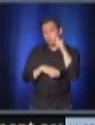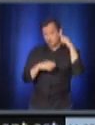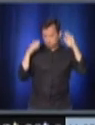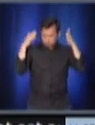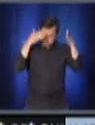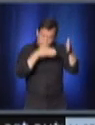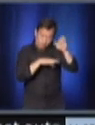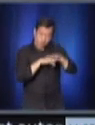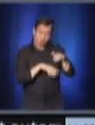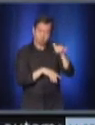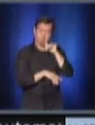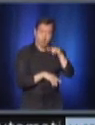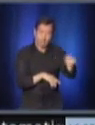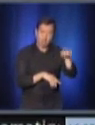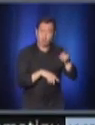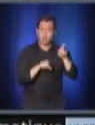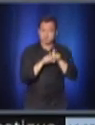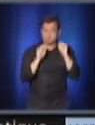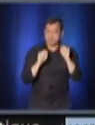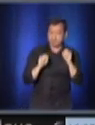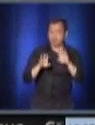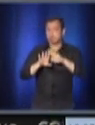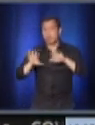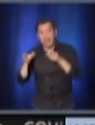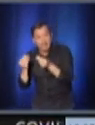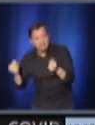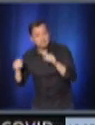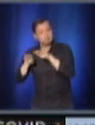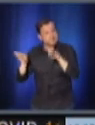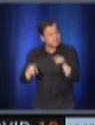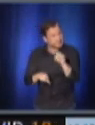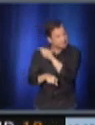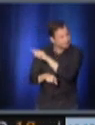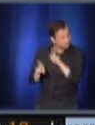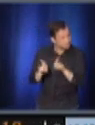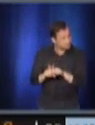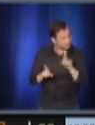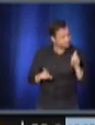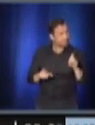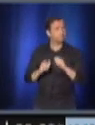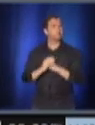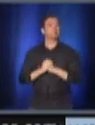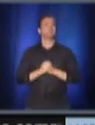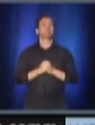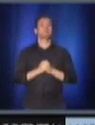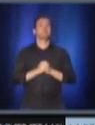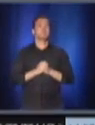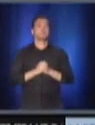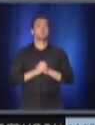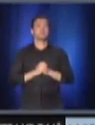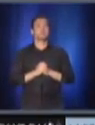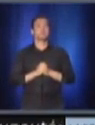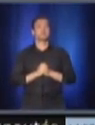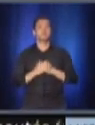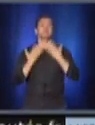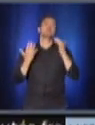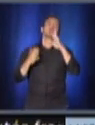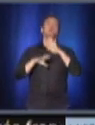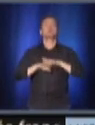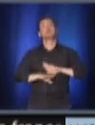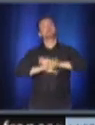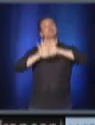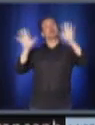aussi fermer les piscines et les plages? Bien, je vous dirais tout. C'est pour ça que j'ai été assez inclusif tout à l'heure parce